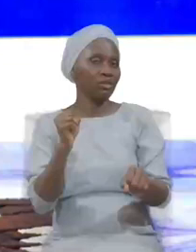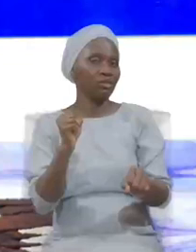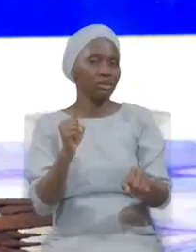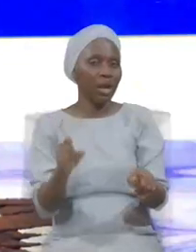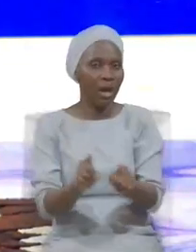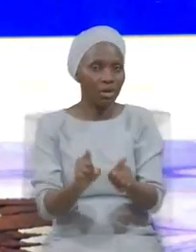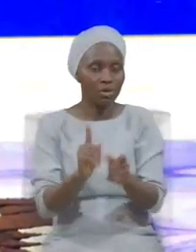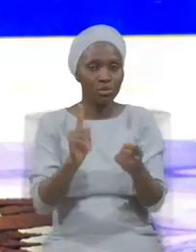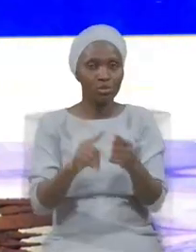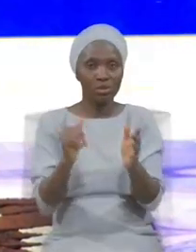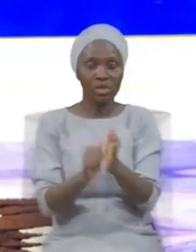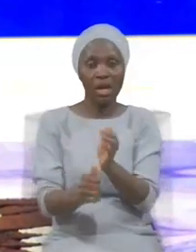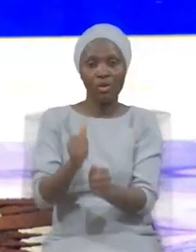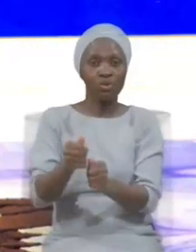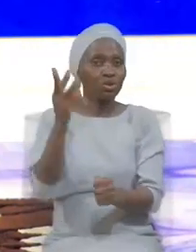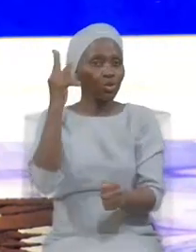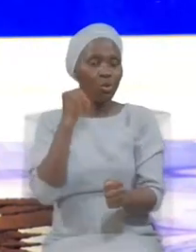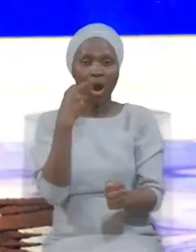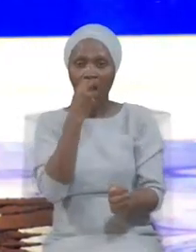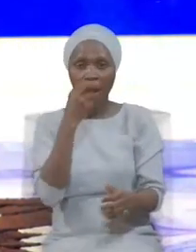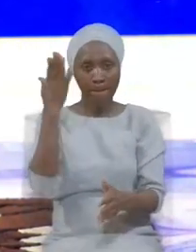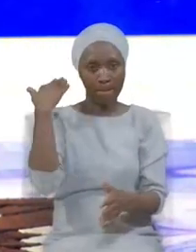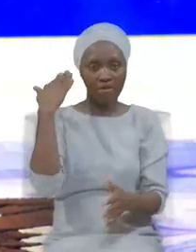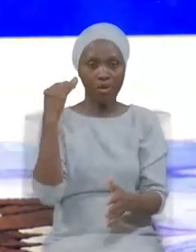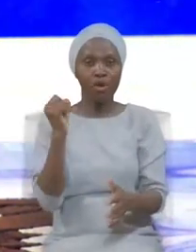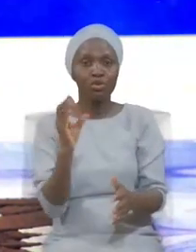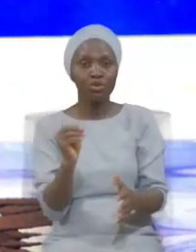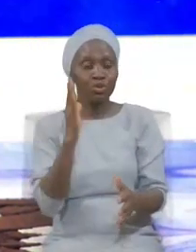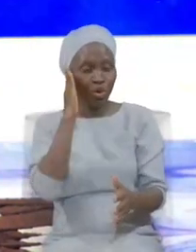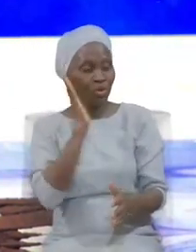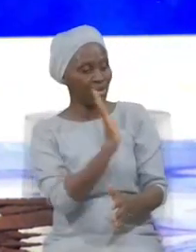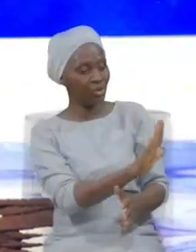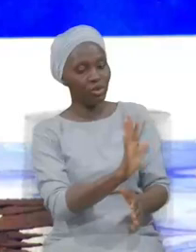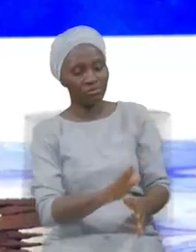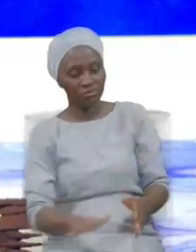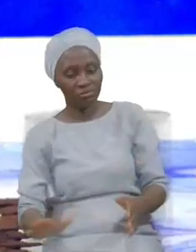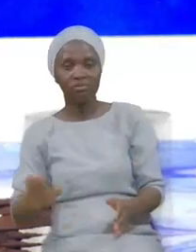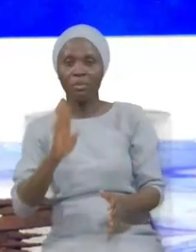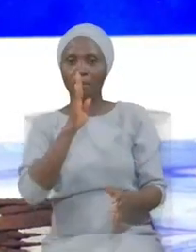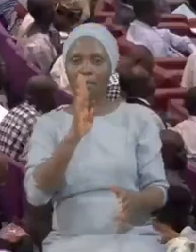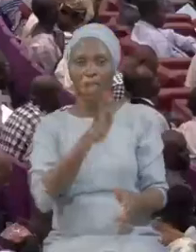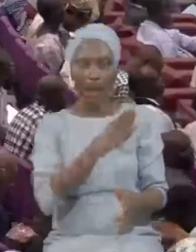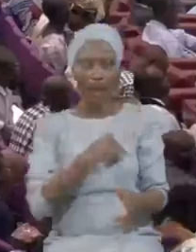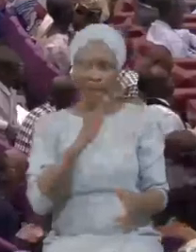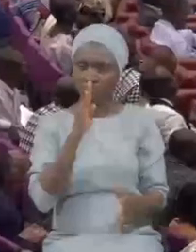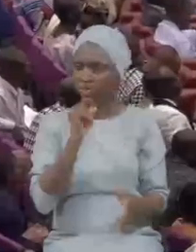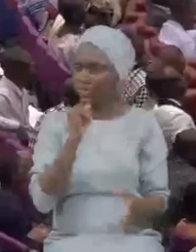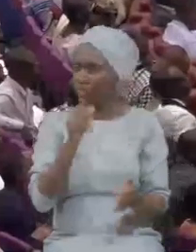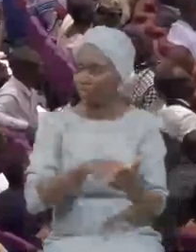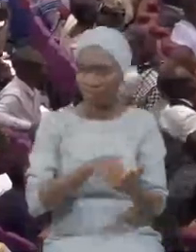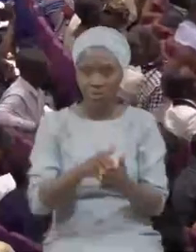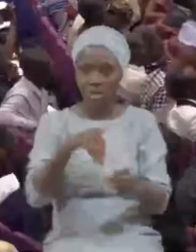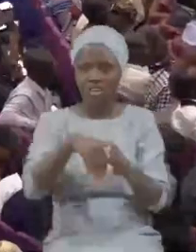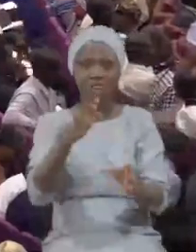nations, selon ce qui lui avait été dit, telle sera ta postérité. Et sans faiblir dans la